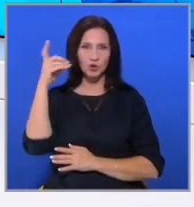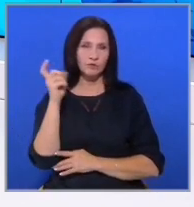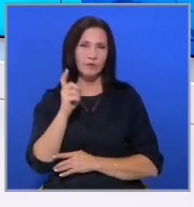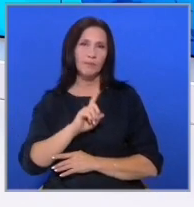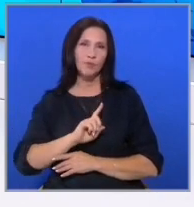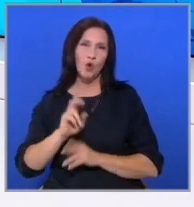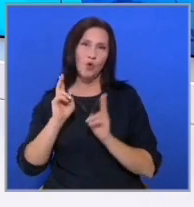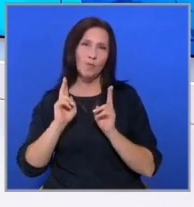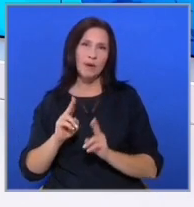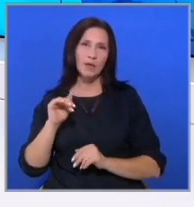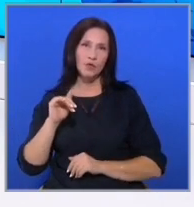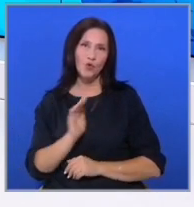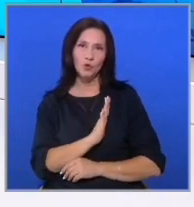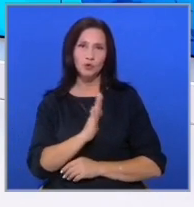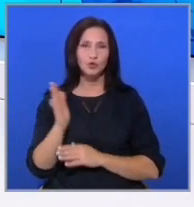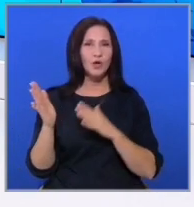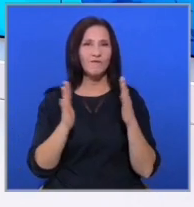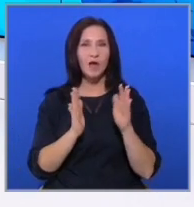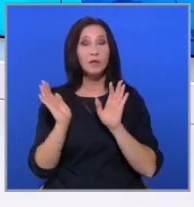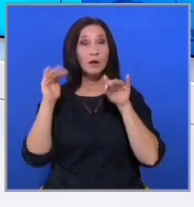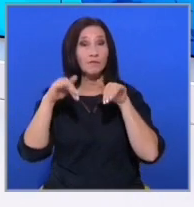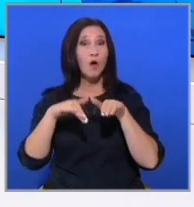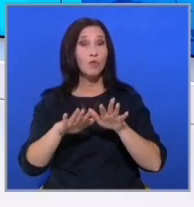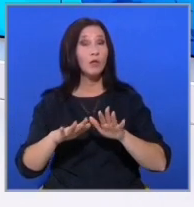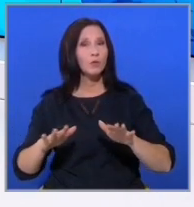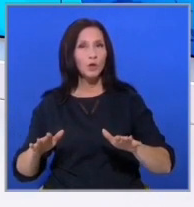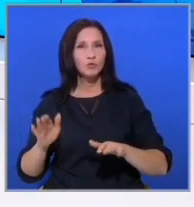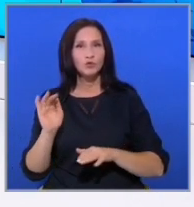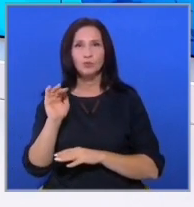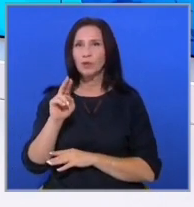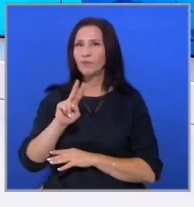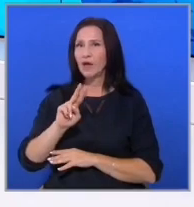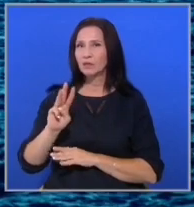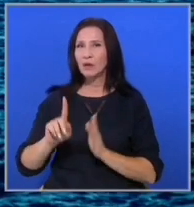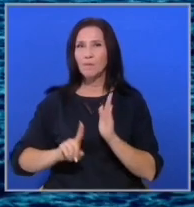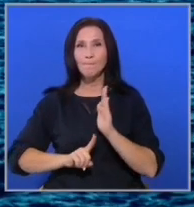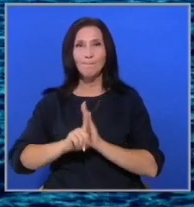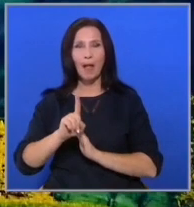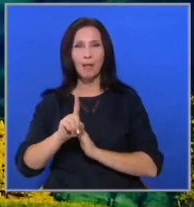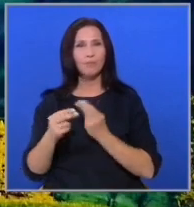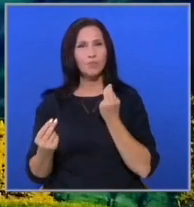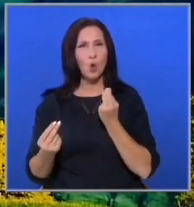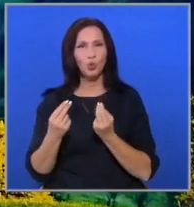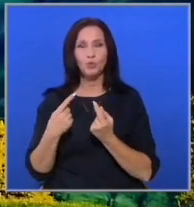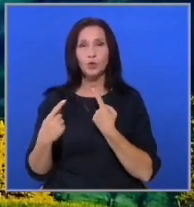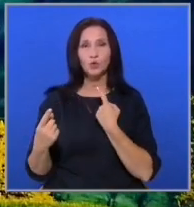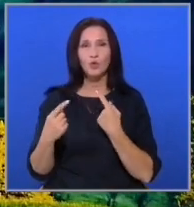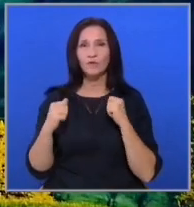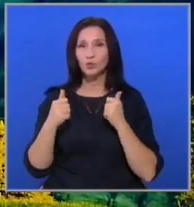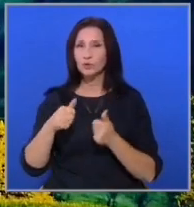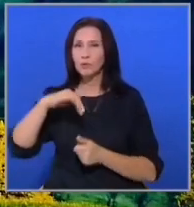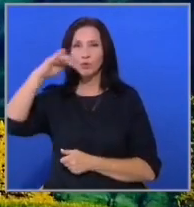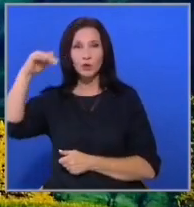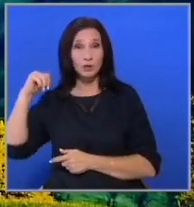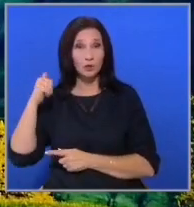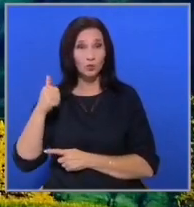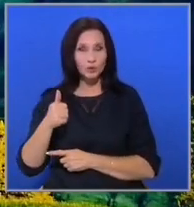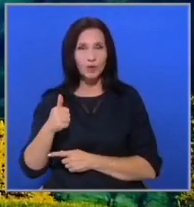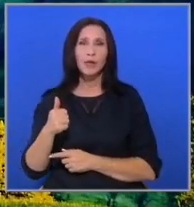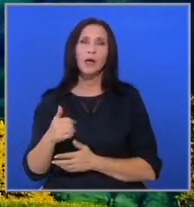слаб до умерен югоизточен вятър. Вълнението на морето ще бъде 2-3 бала. Много добри условия за туризъм в планините и